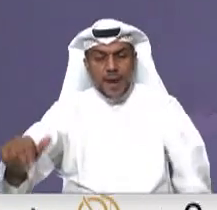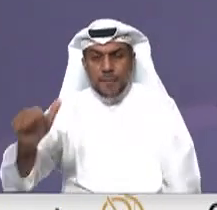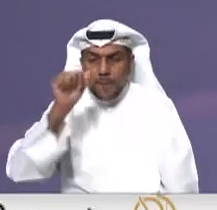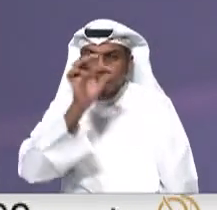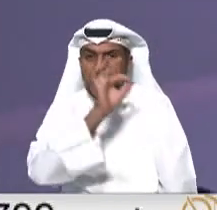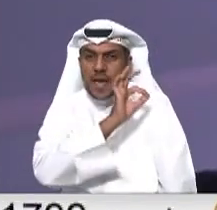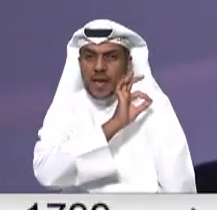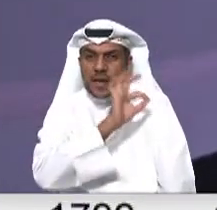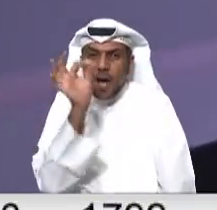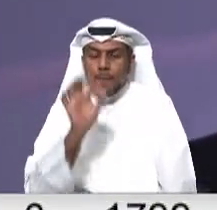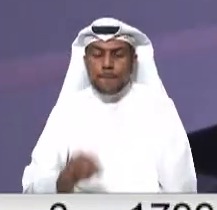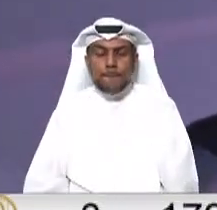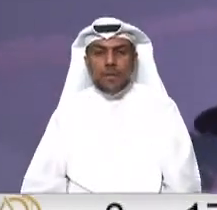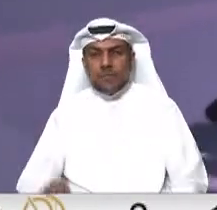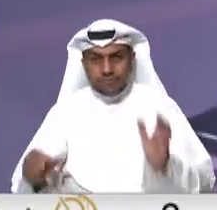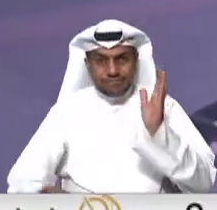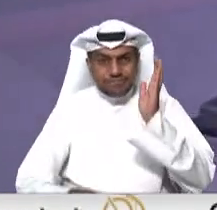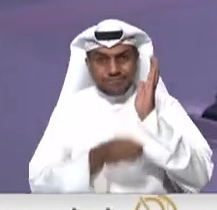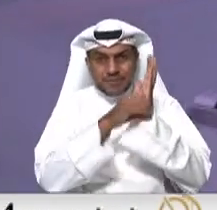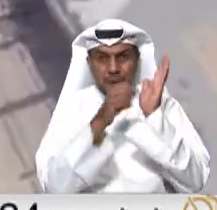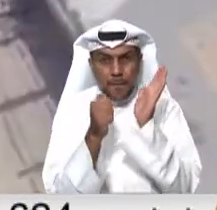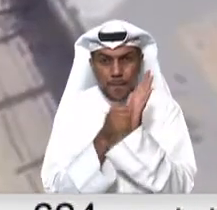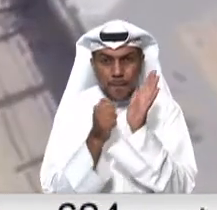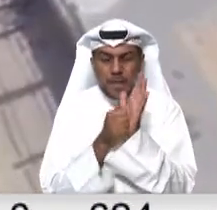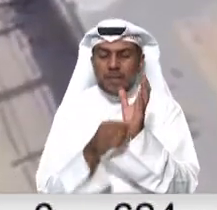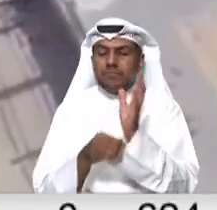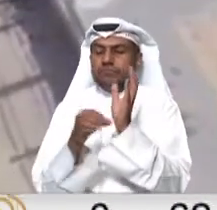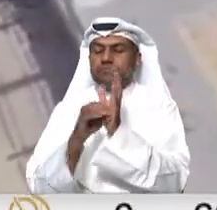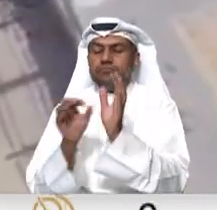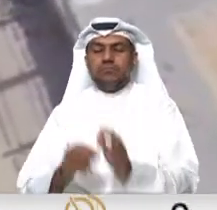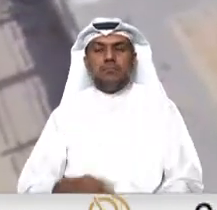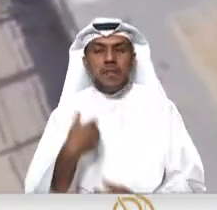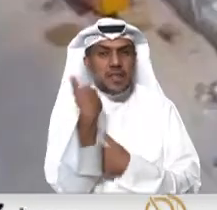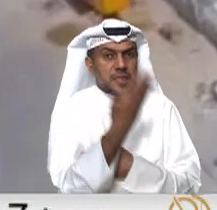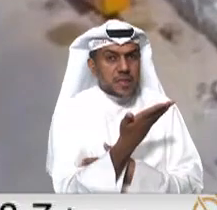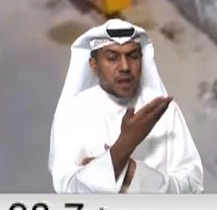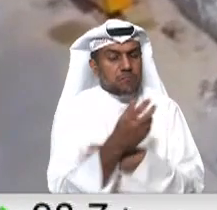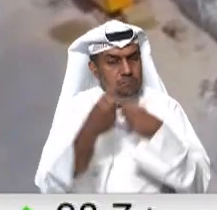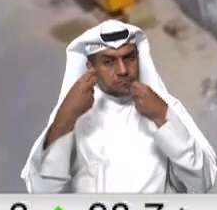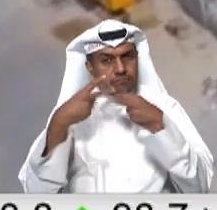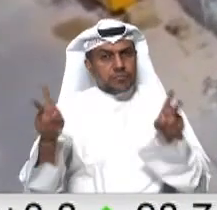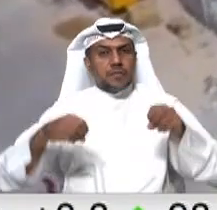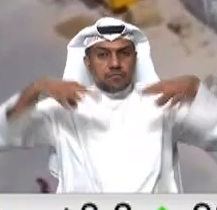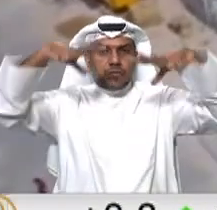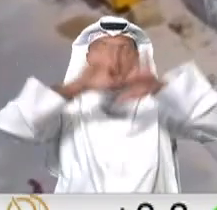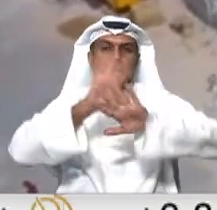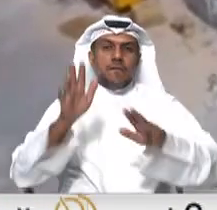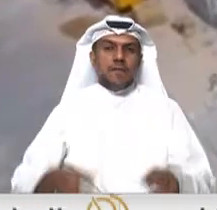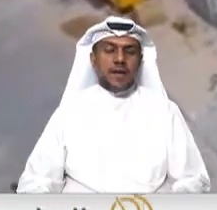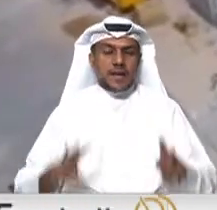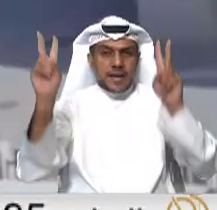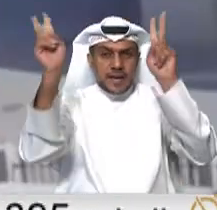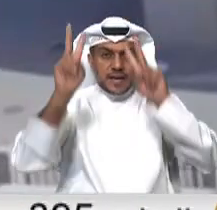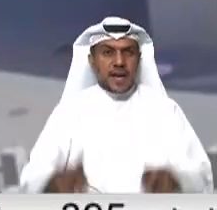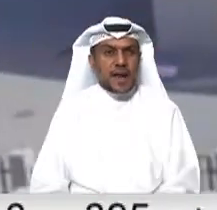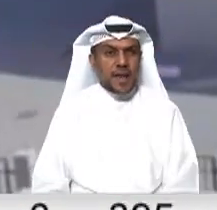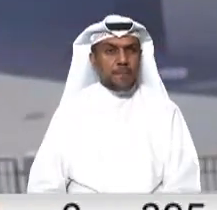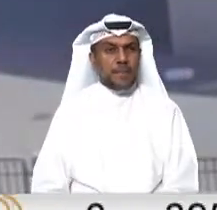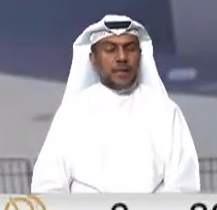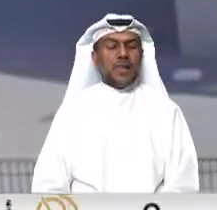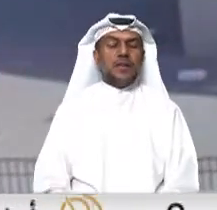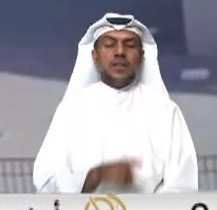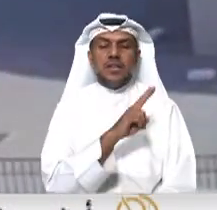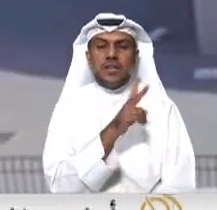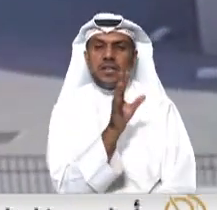وتيرة إيصال التيار الكهربائي لمدينة المطلع تلبية لتوجيهات مجلس الوزراء لإنجاز البنية